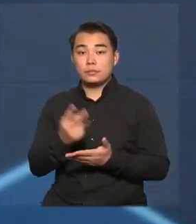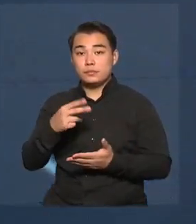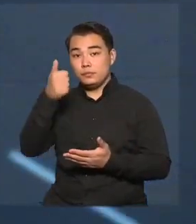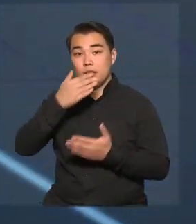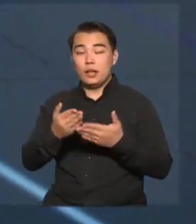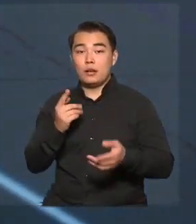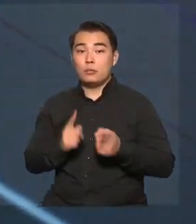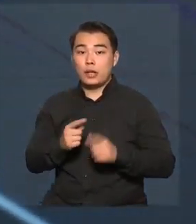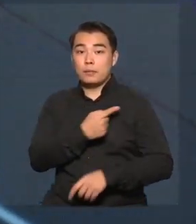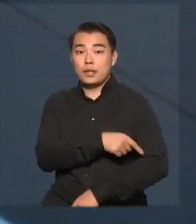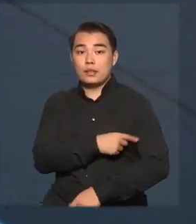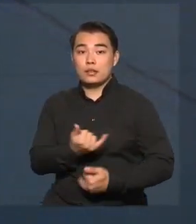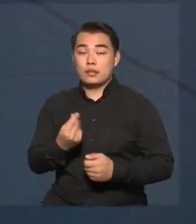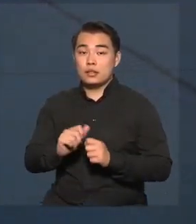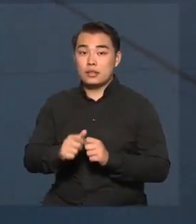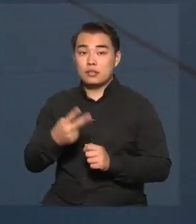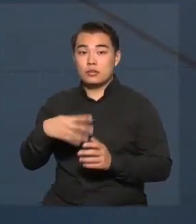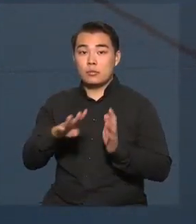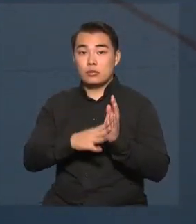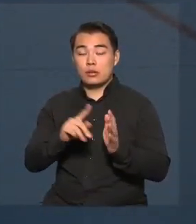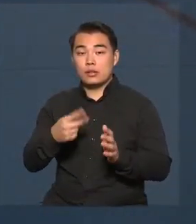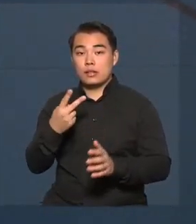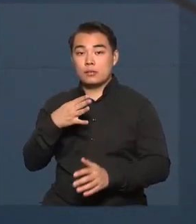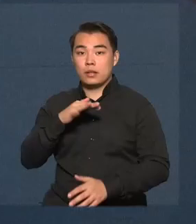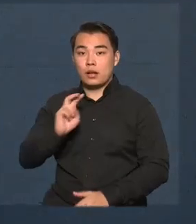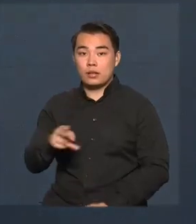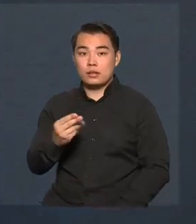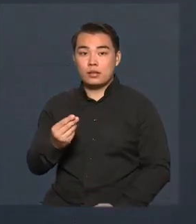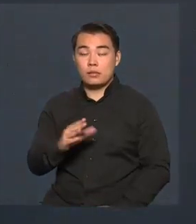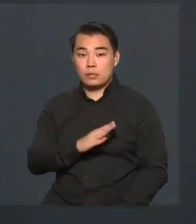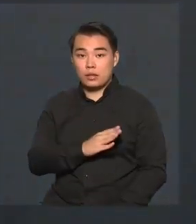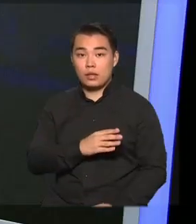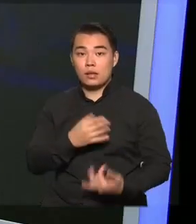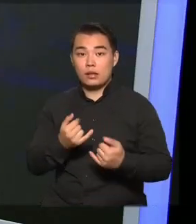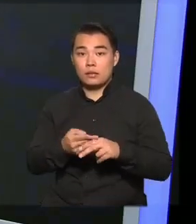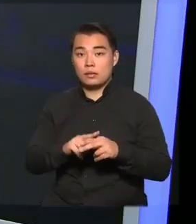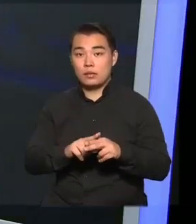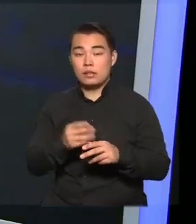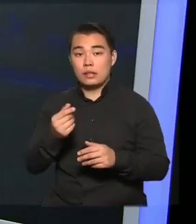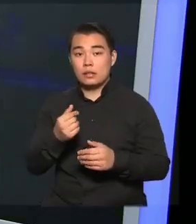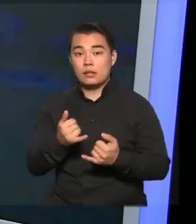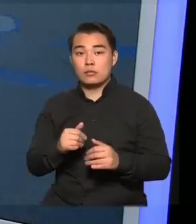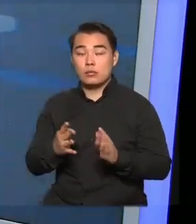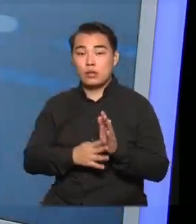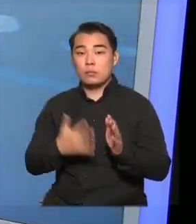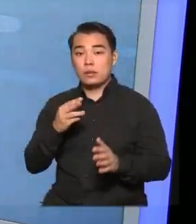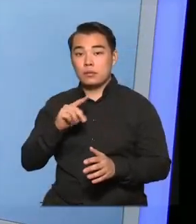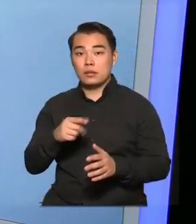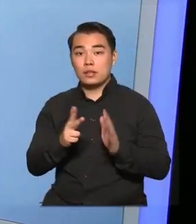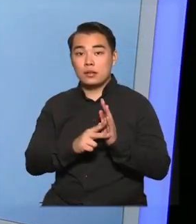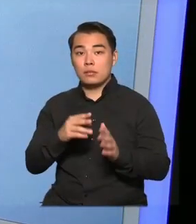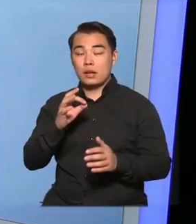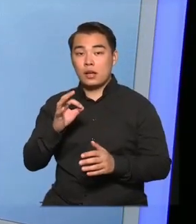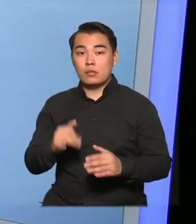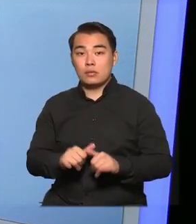отандық медицинаға бағытталған бюджет 29,2 миллиард теңге болған. Биылғы қаражат бұдан